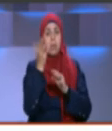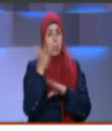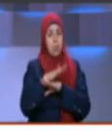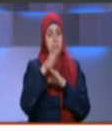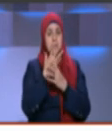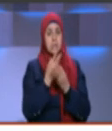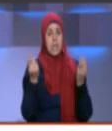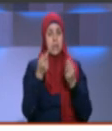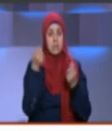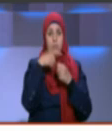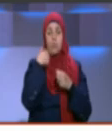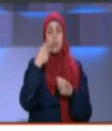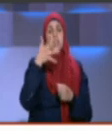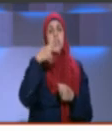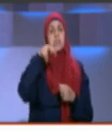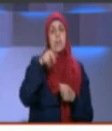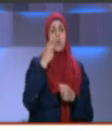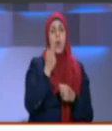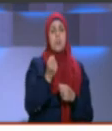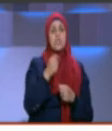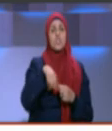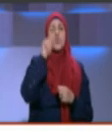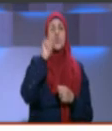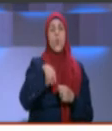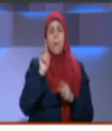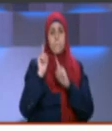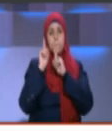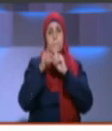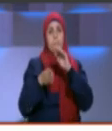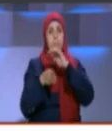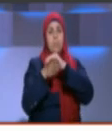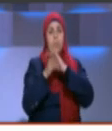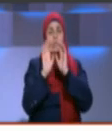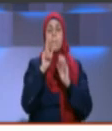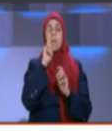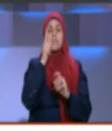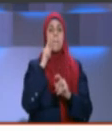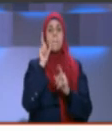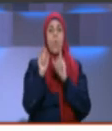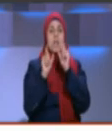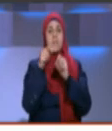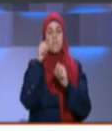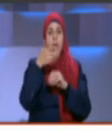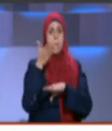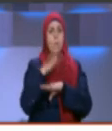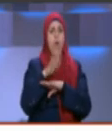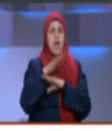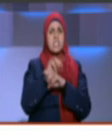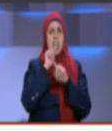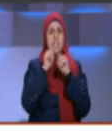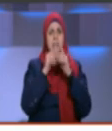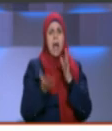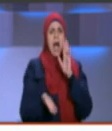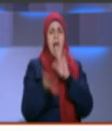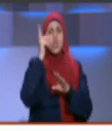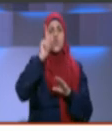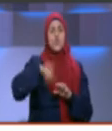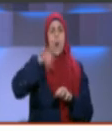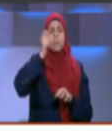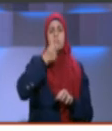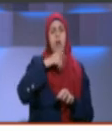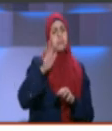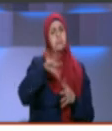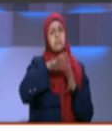من 58 يوم، إلا أن الملاحظ نانسي أن فرنسا كانت تسجل وفيات يوميا، المتوسط كان من